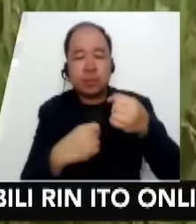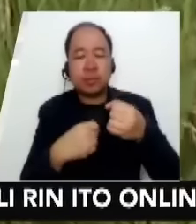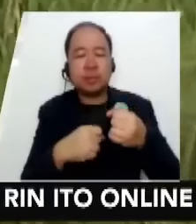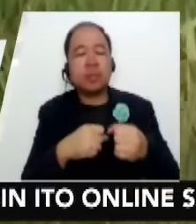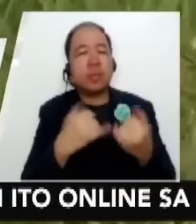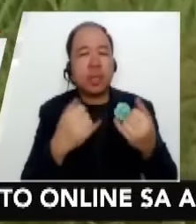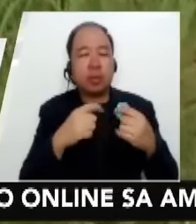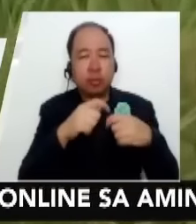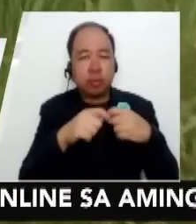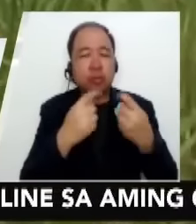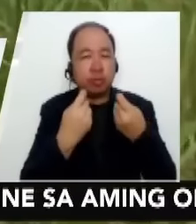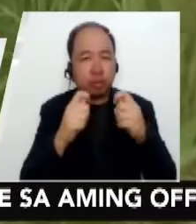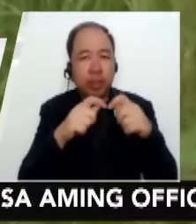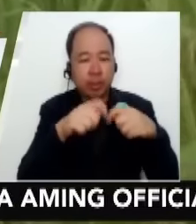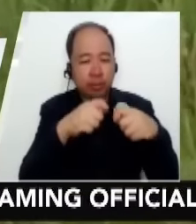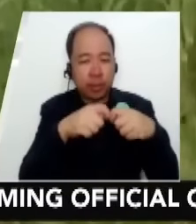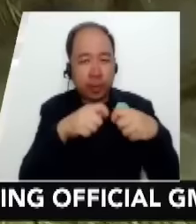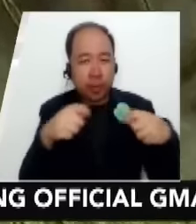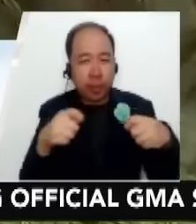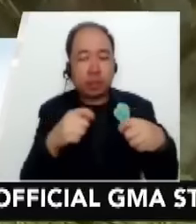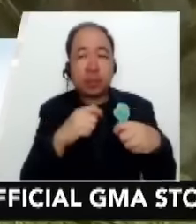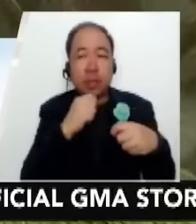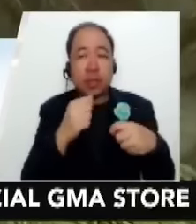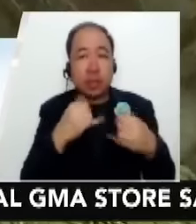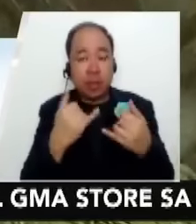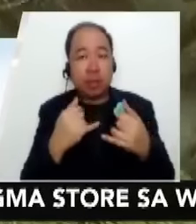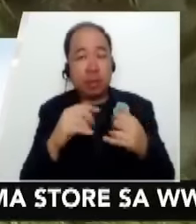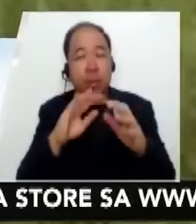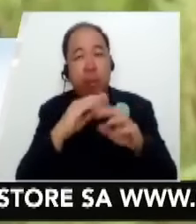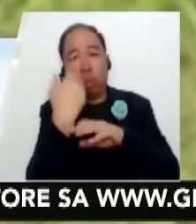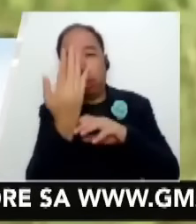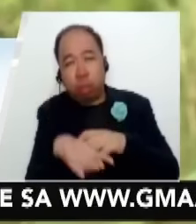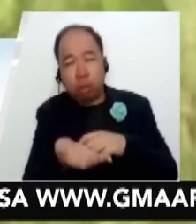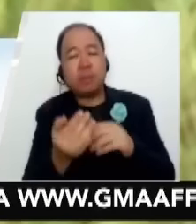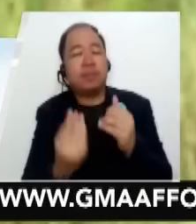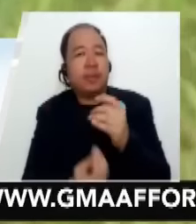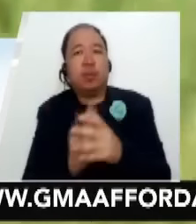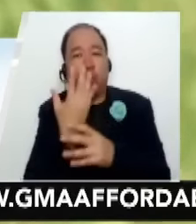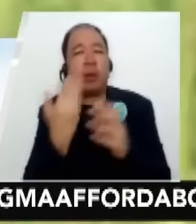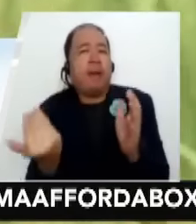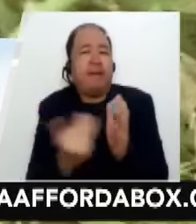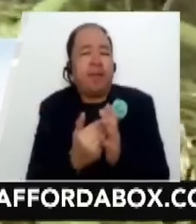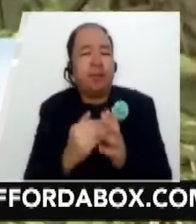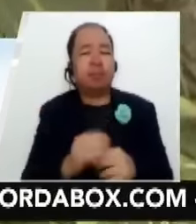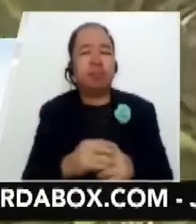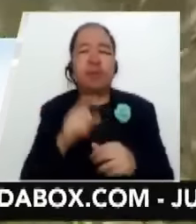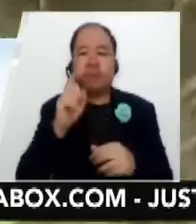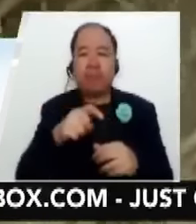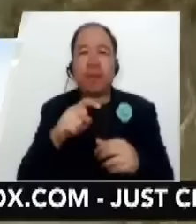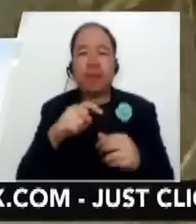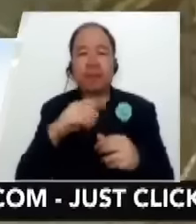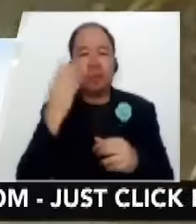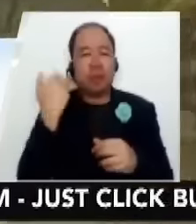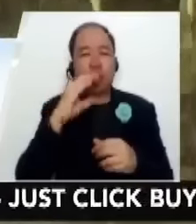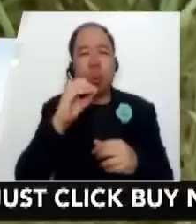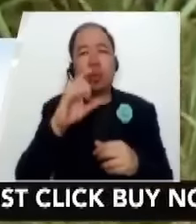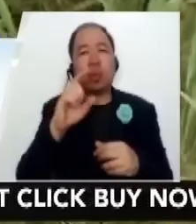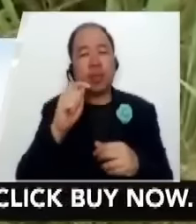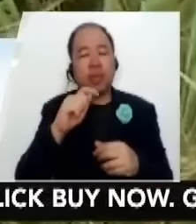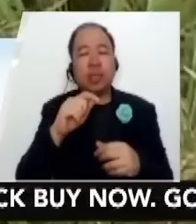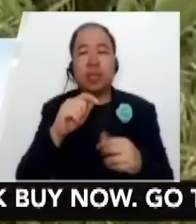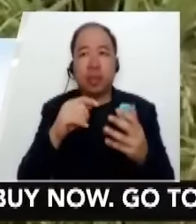hindi magsibol, para mapakinabangan pa po yung bunga. Noong kalagitnaan pa raw ng Oktubre dapat nila ito nagawa kung hindi lang tumama ang bagyong Christine.